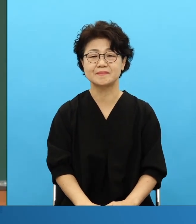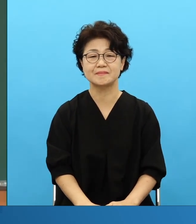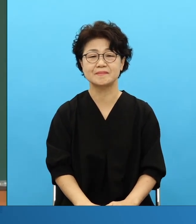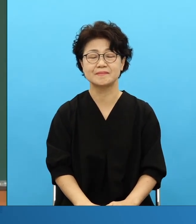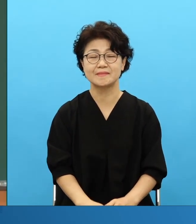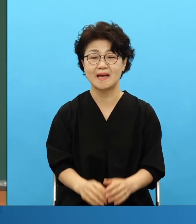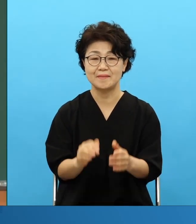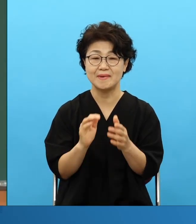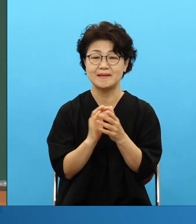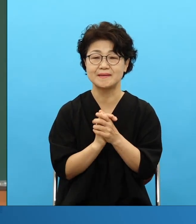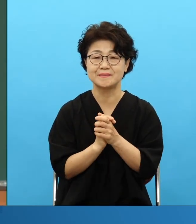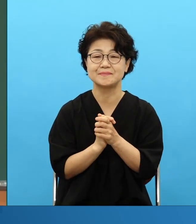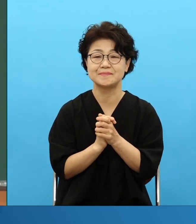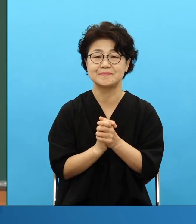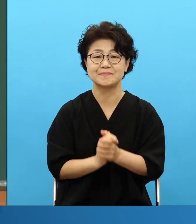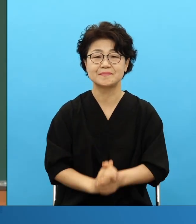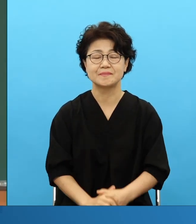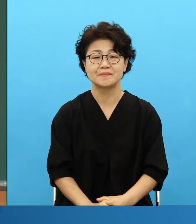아멘.